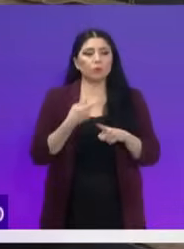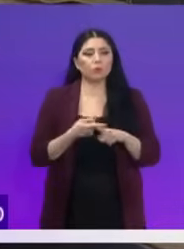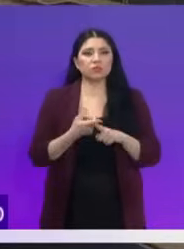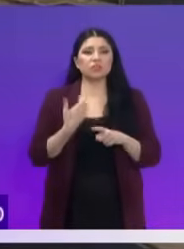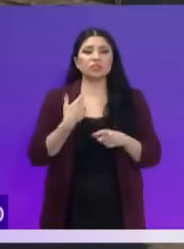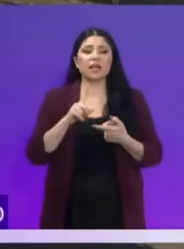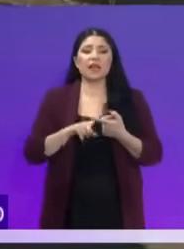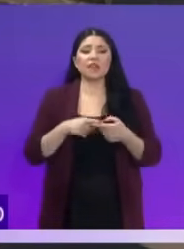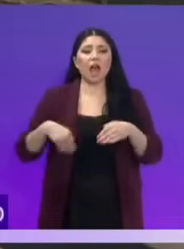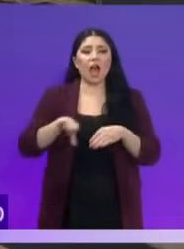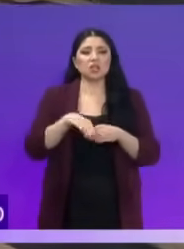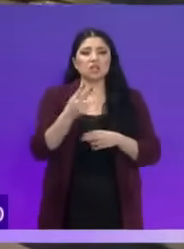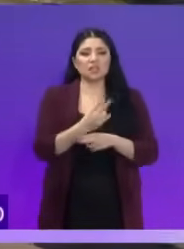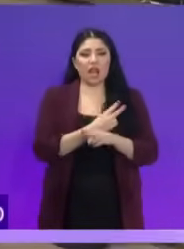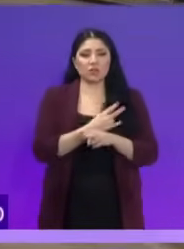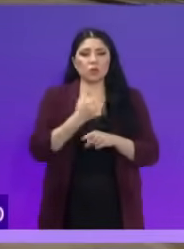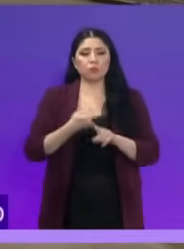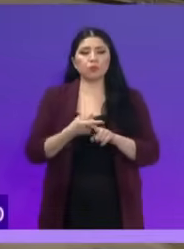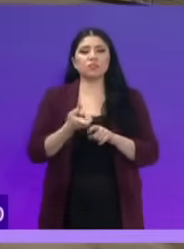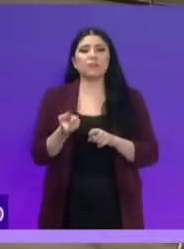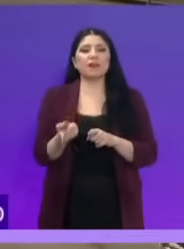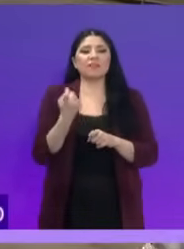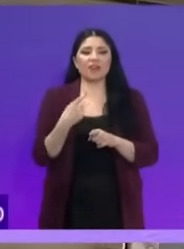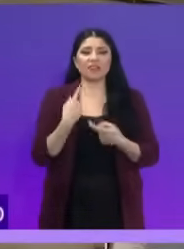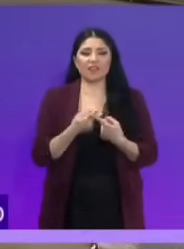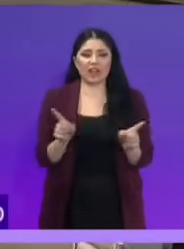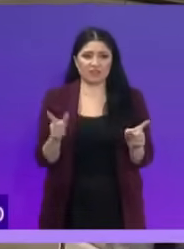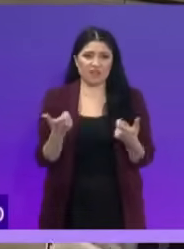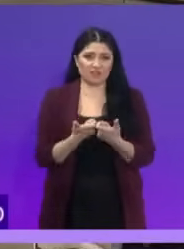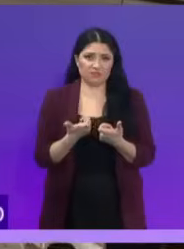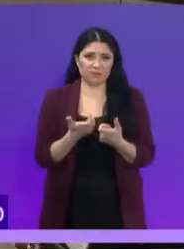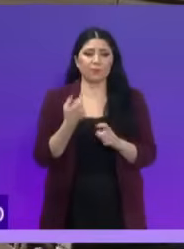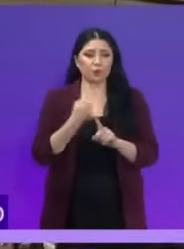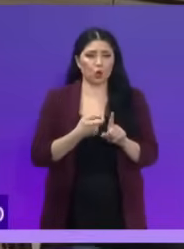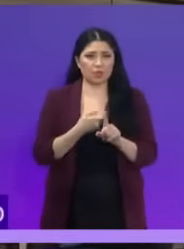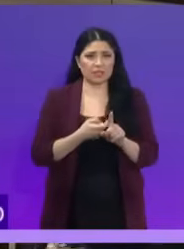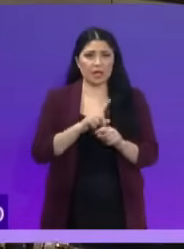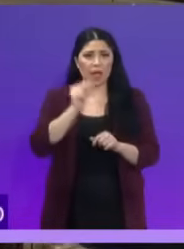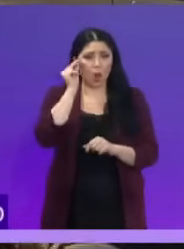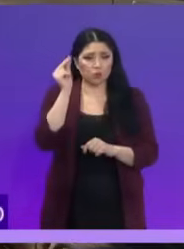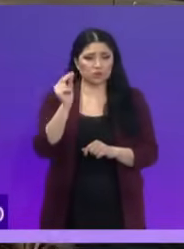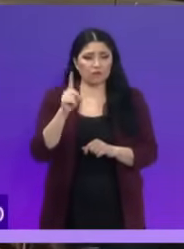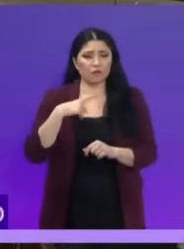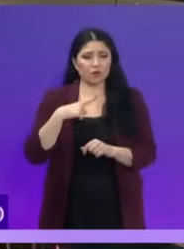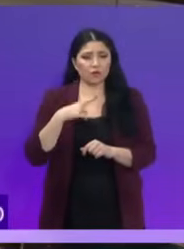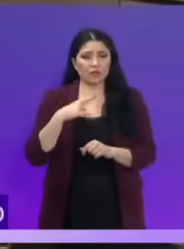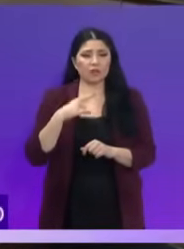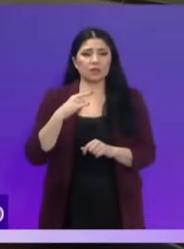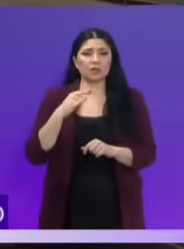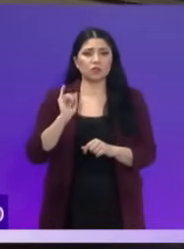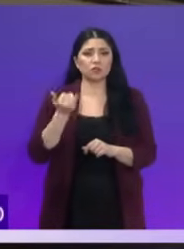fiscal între angajații de la stat și cei din mediul privat. La aceste proteste spontane se vor alătura